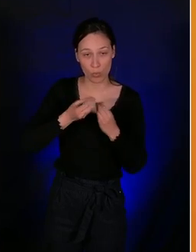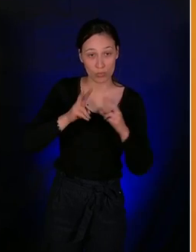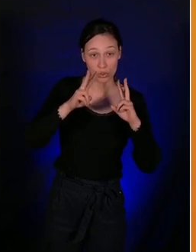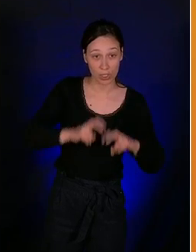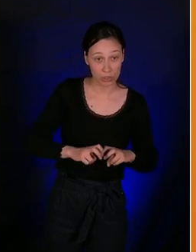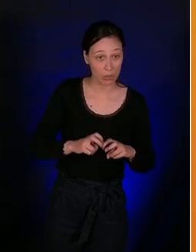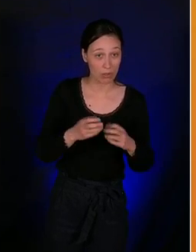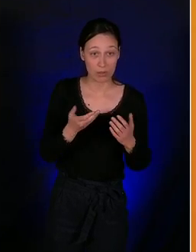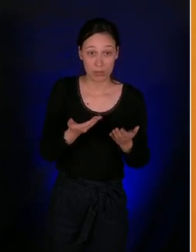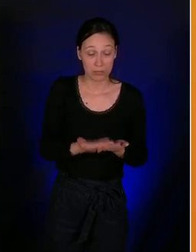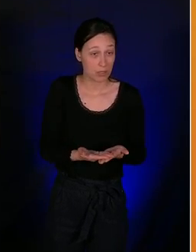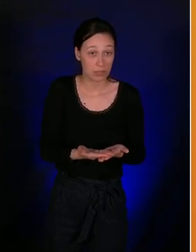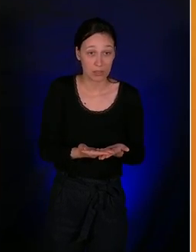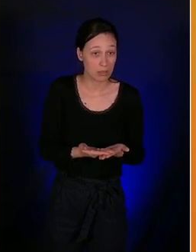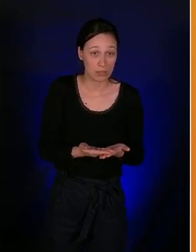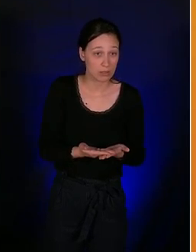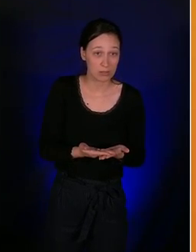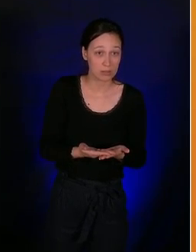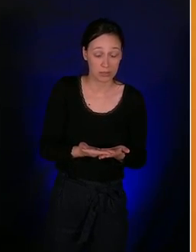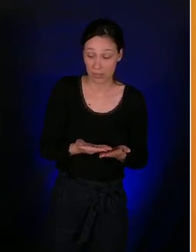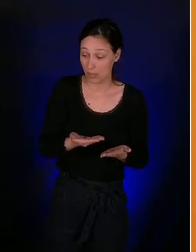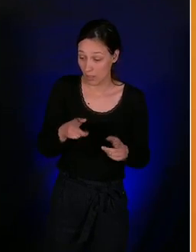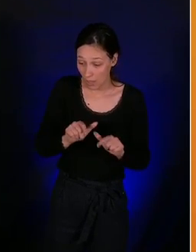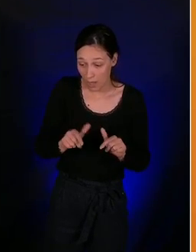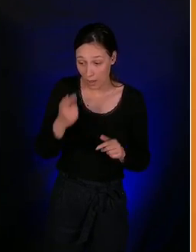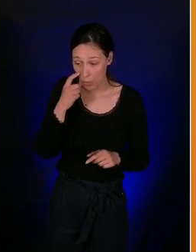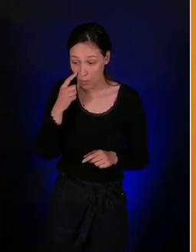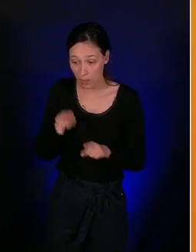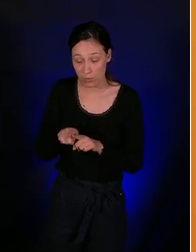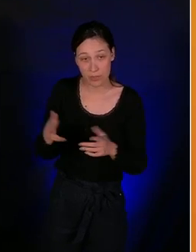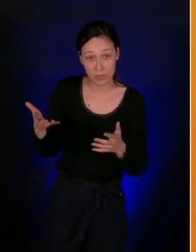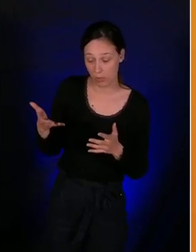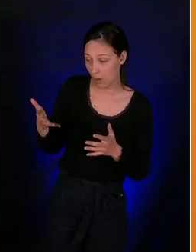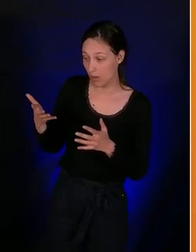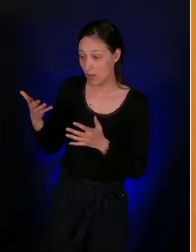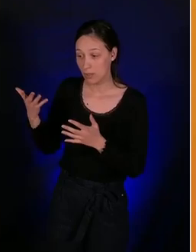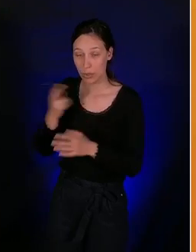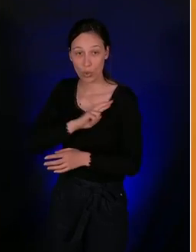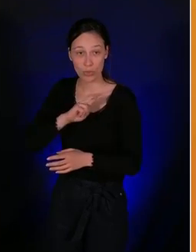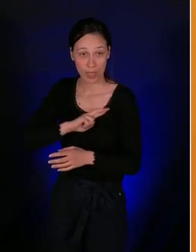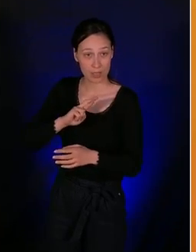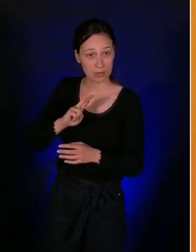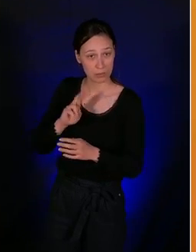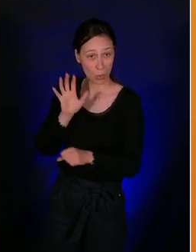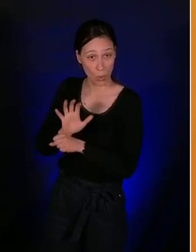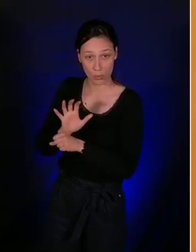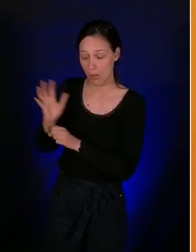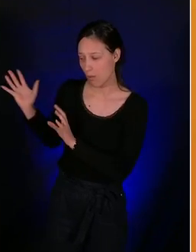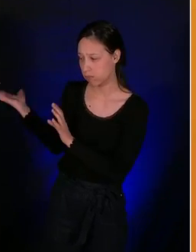rien. Des fortes mobilisations aussi pour les retraites, par la grève, la participation aux manifs. Voilà,